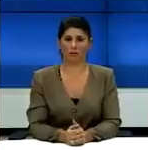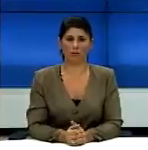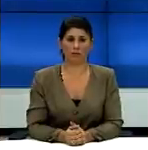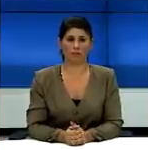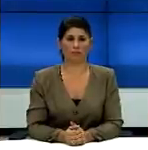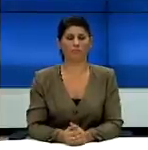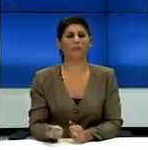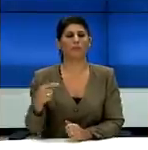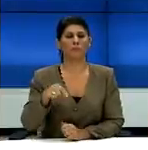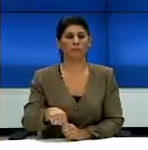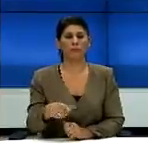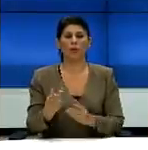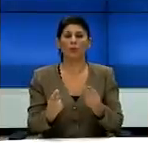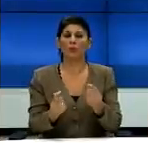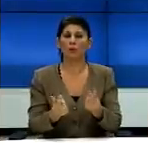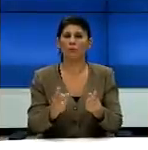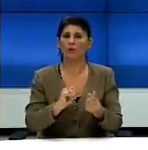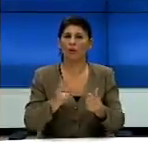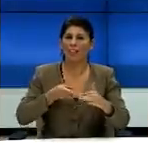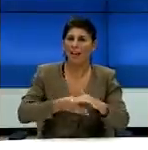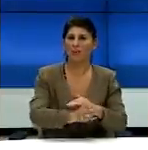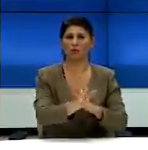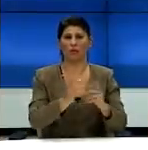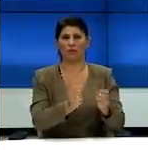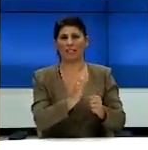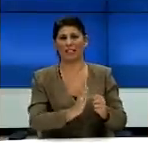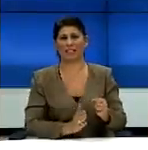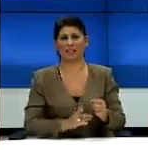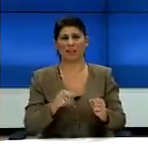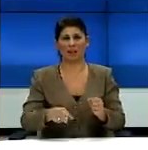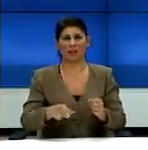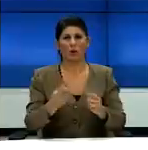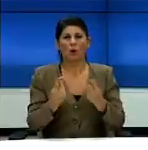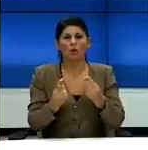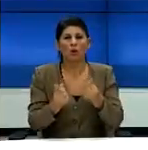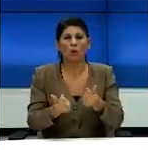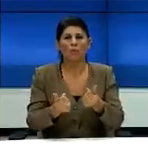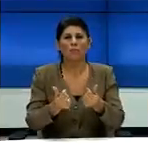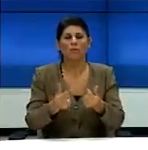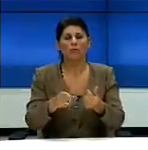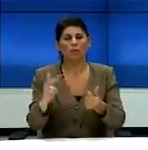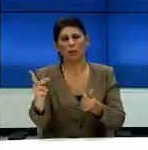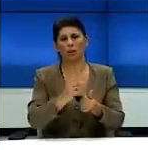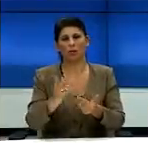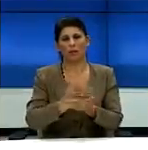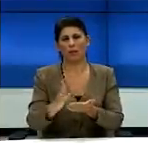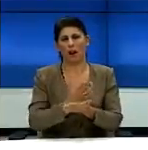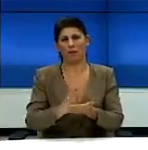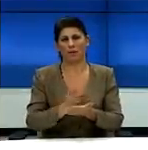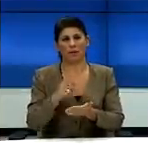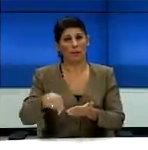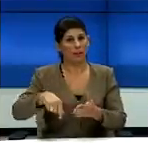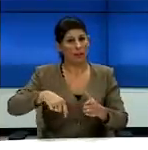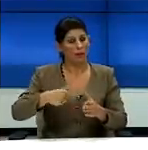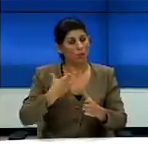Αυτό όμως είναι η συνταγή όχι της εξόδου κρίσης. Είναι η συνταγή της απόλυτης κοινωνικής διάλυσης. Και είναι και η συνταγή της